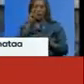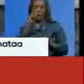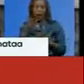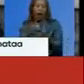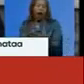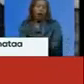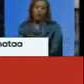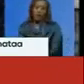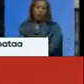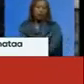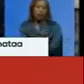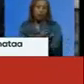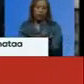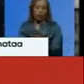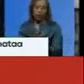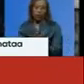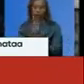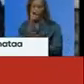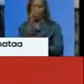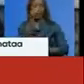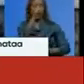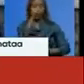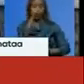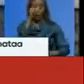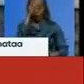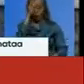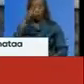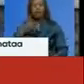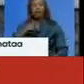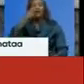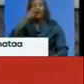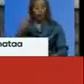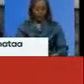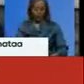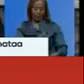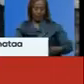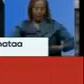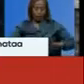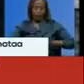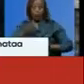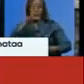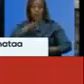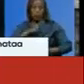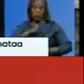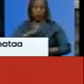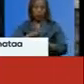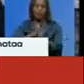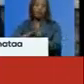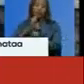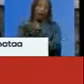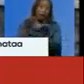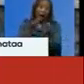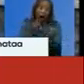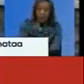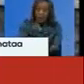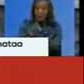አፈር ተዋህደዋል። አንድ ኢትዮጵያዊ አባት እንዳሉት እኛ ስንኖር ሰዎች ስናልፍ አፈር